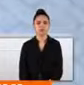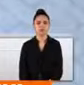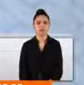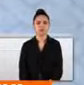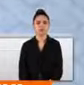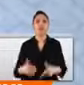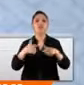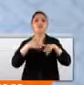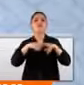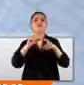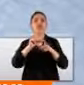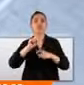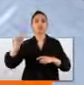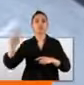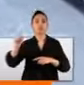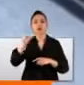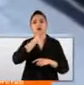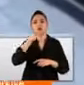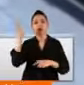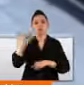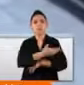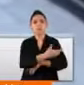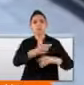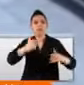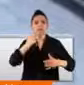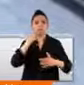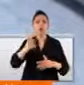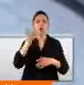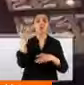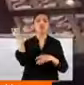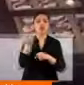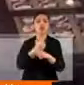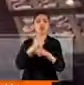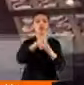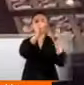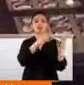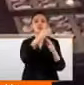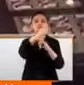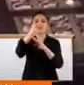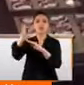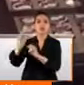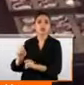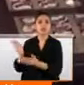Fas uyruklu yan kesici geçtiğimiz günlerde Nişantaşı'ndaki dükkanlara dadandı.